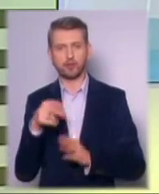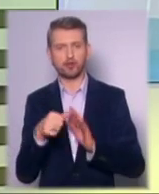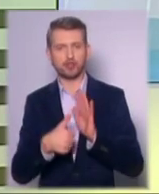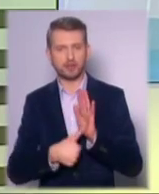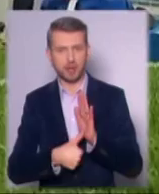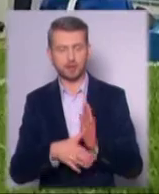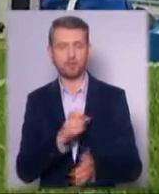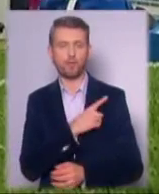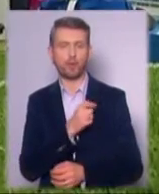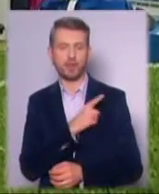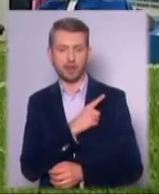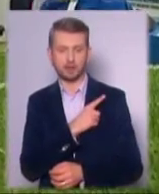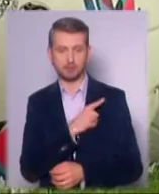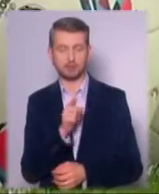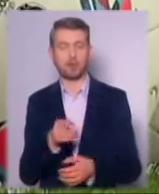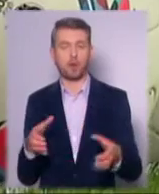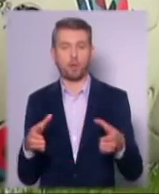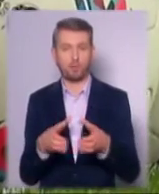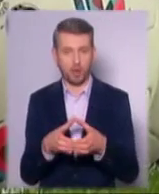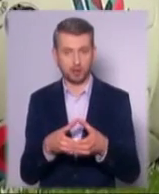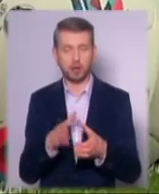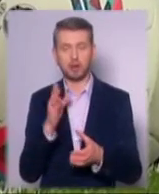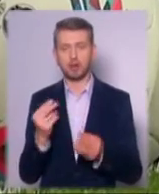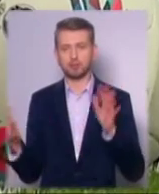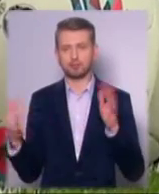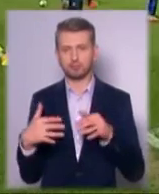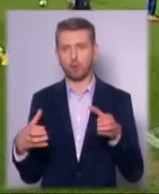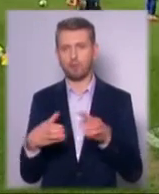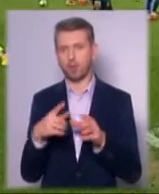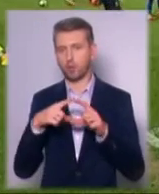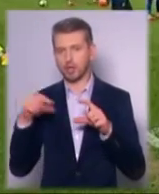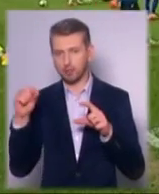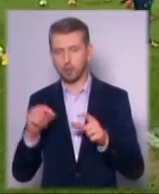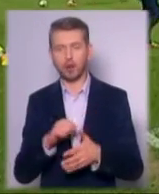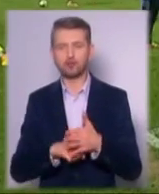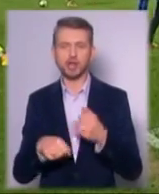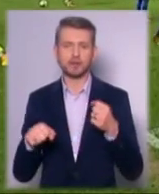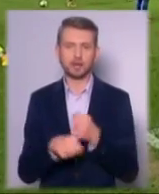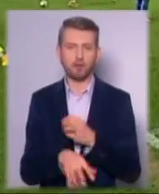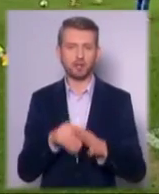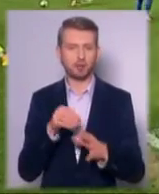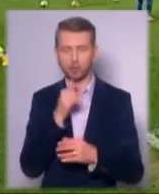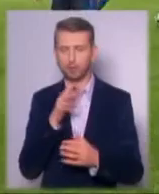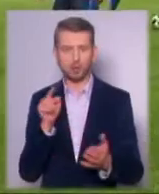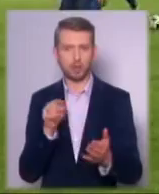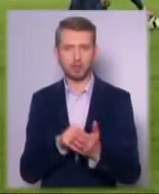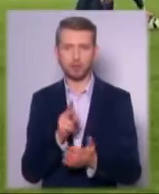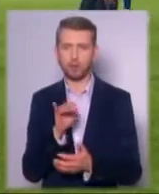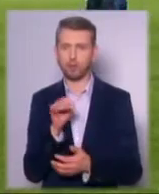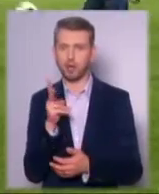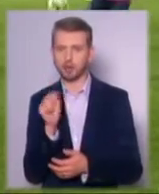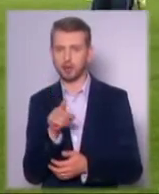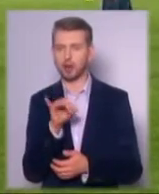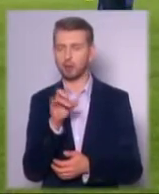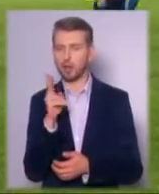Євро-2016. В Одесі підопічні Михайла Фоменка зіграють з командою Кіпру. Через травми до збірної не змогли потрапити Коноплянка і Рибалка.